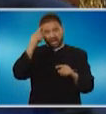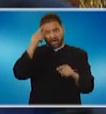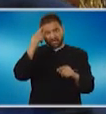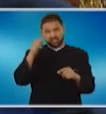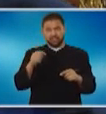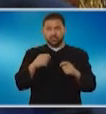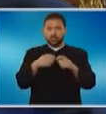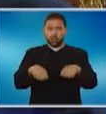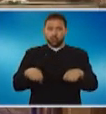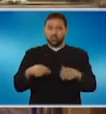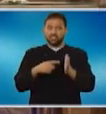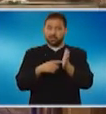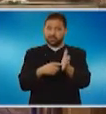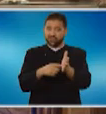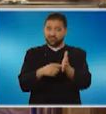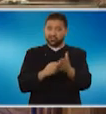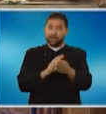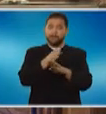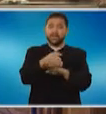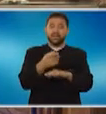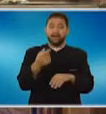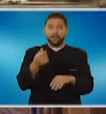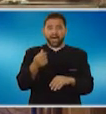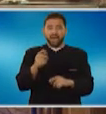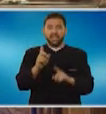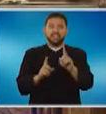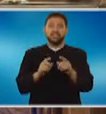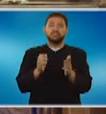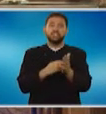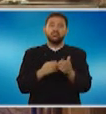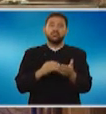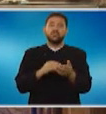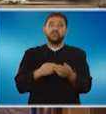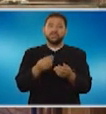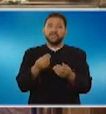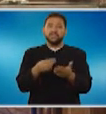turnură fericită. Cifrele sunt contradictorii, în vreme ce marile edituri